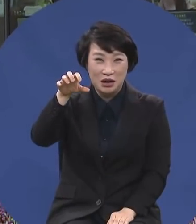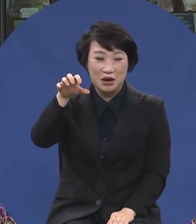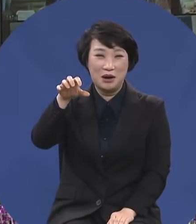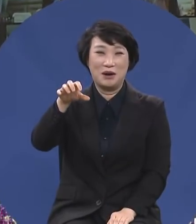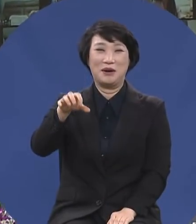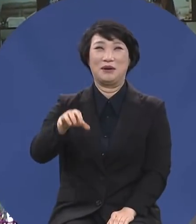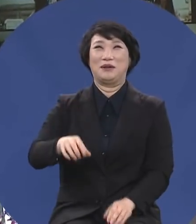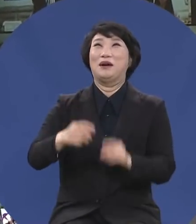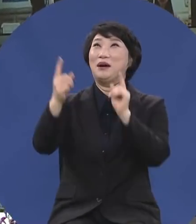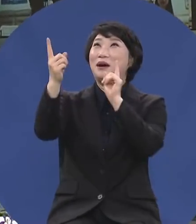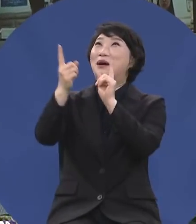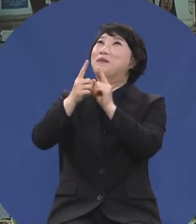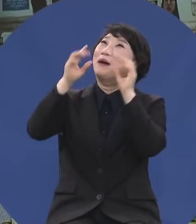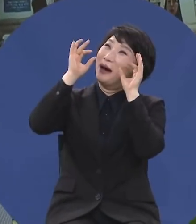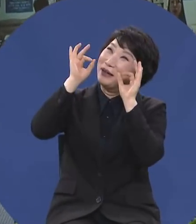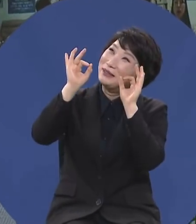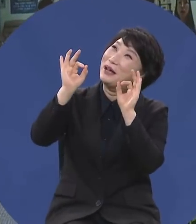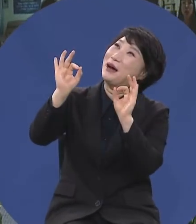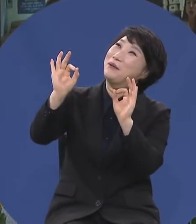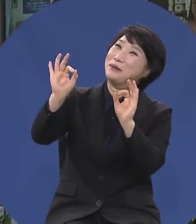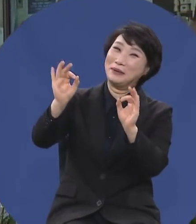춘천읍에서